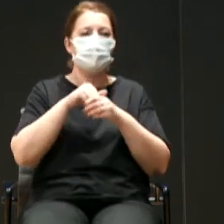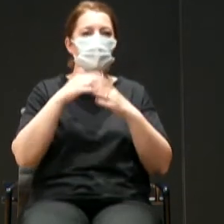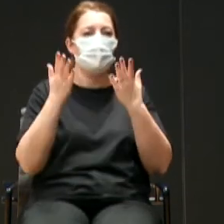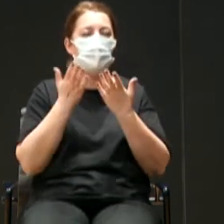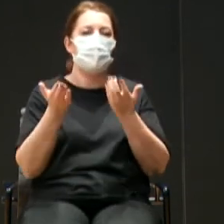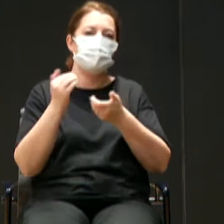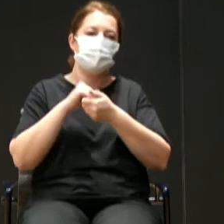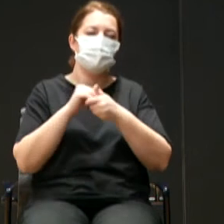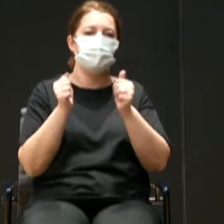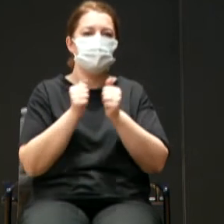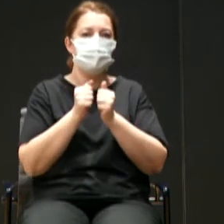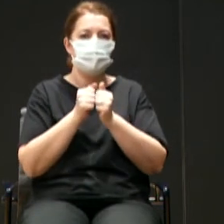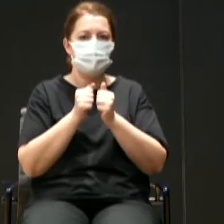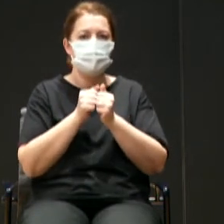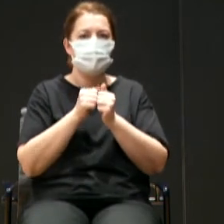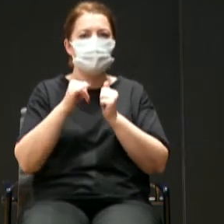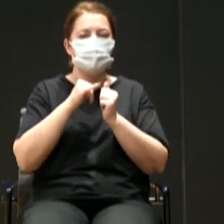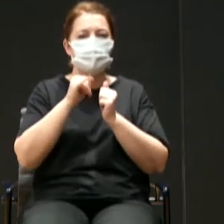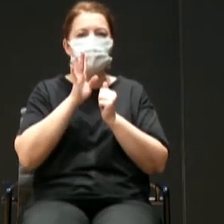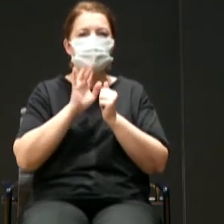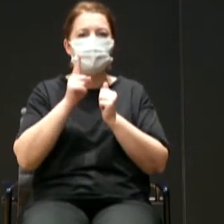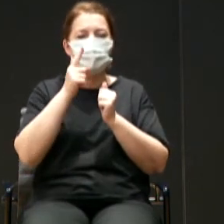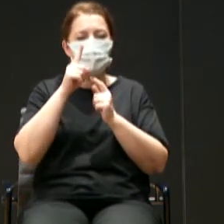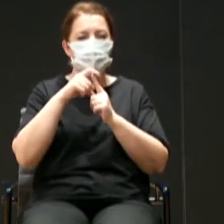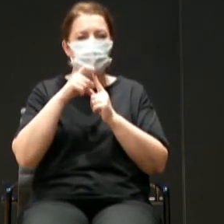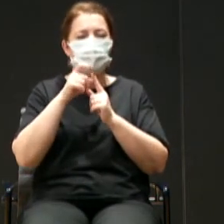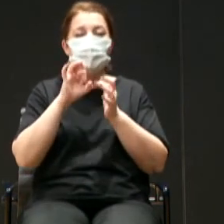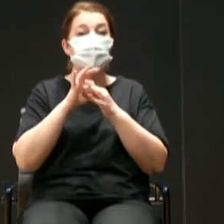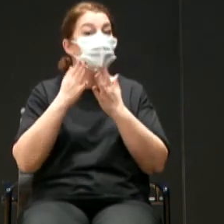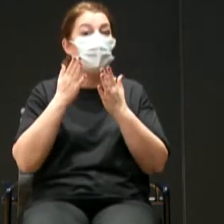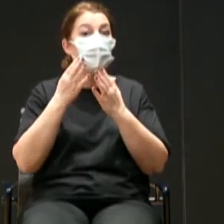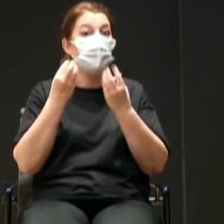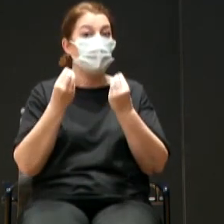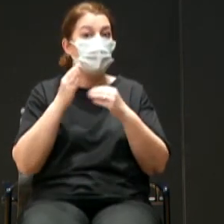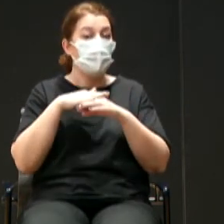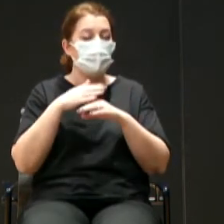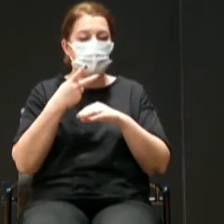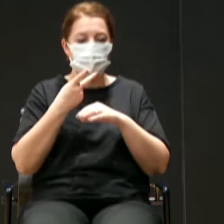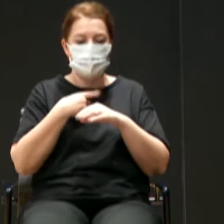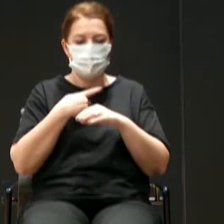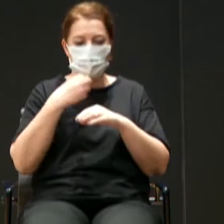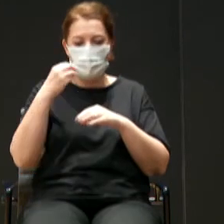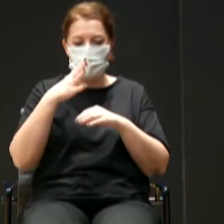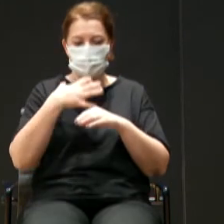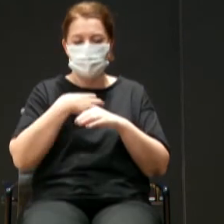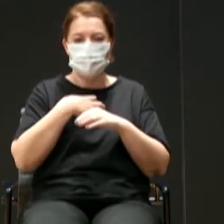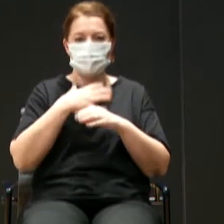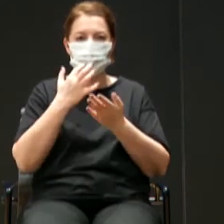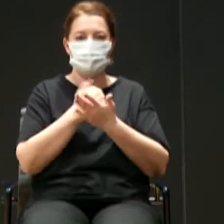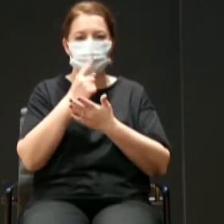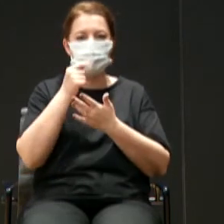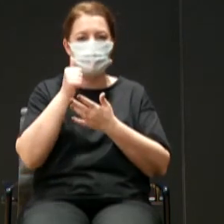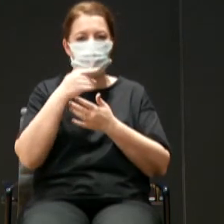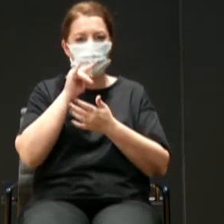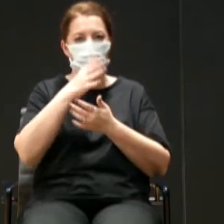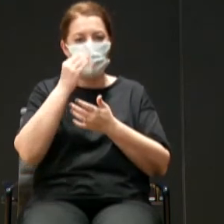birlik, beraberlik, buradaki yaklaşık 400 bin nüfusumuza neler yapabiliriz? Biz iktidar partisiyiz. Bir gün haklı olarak